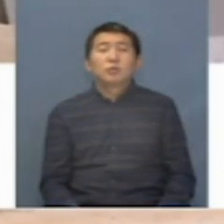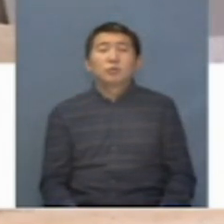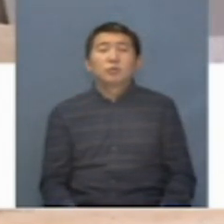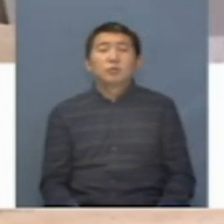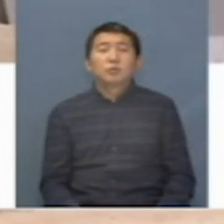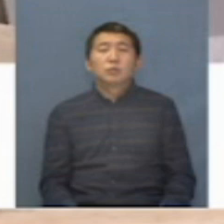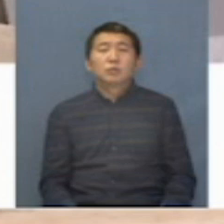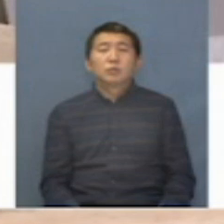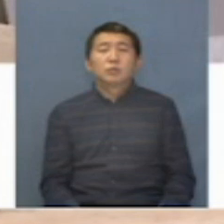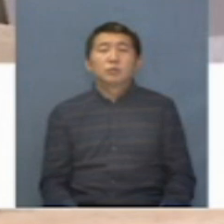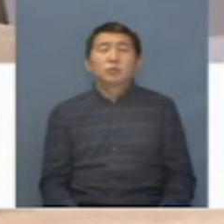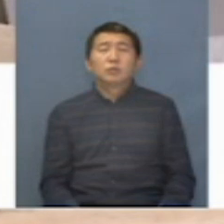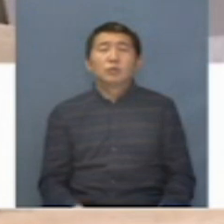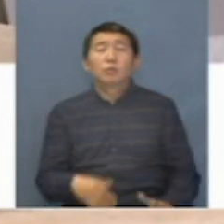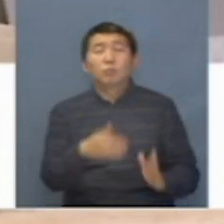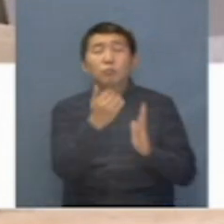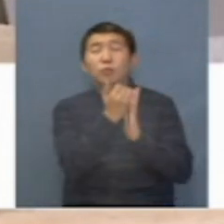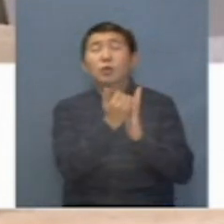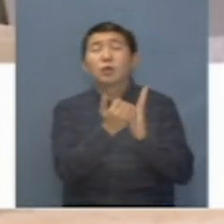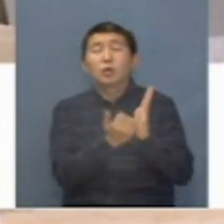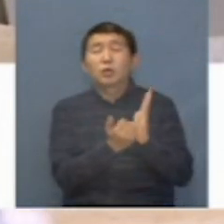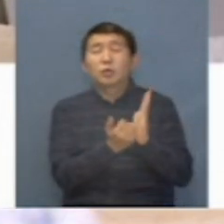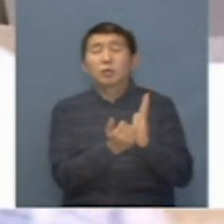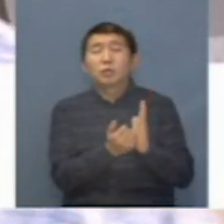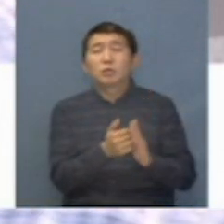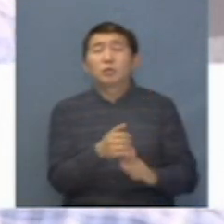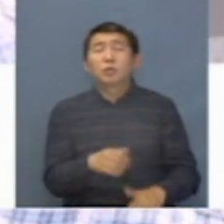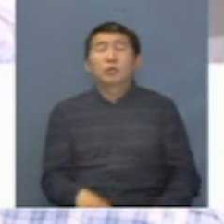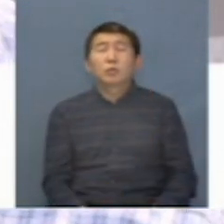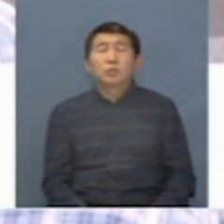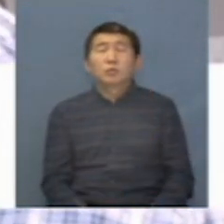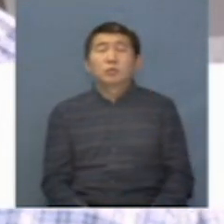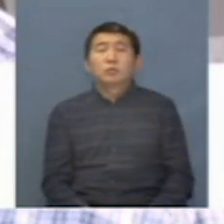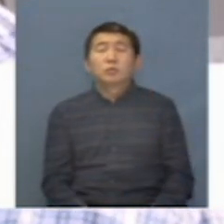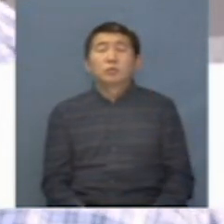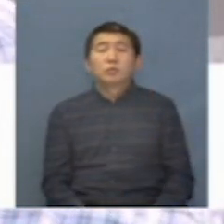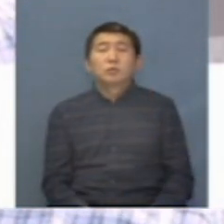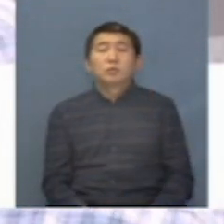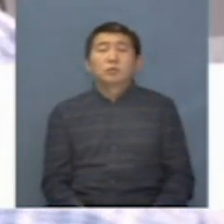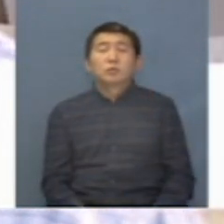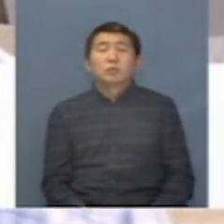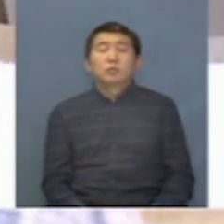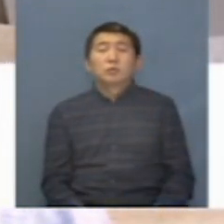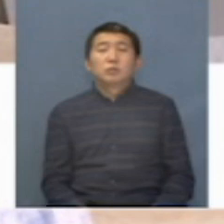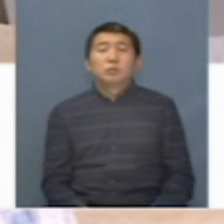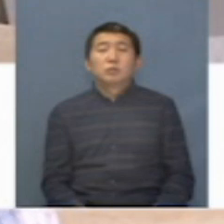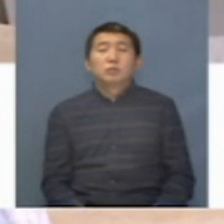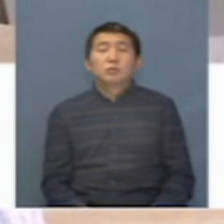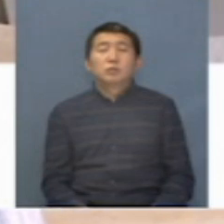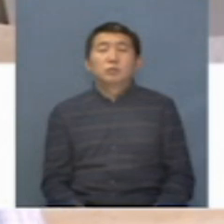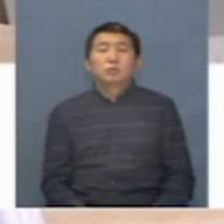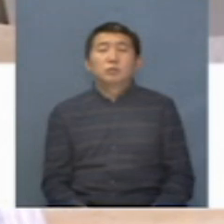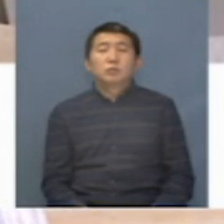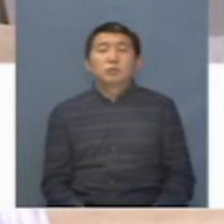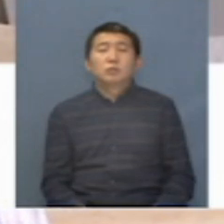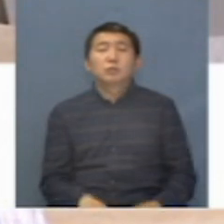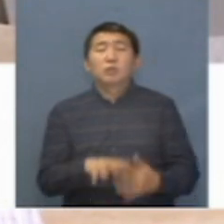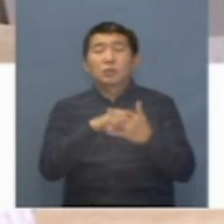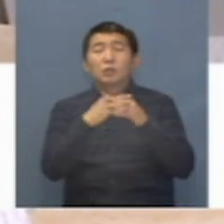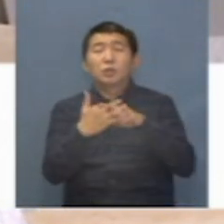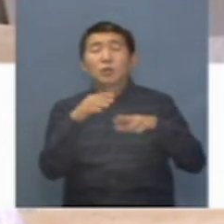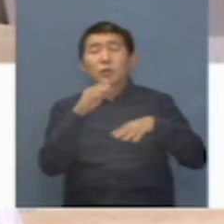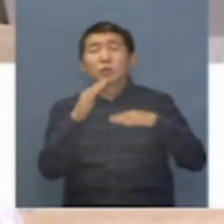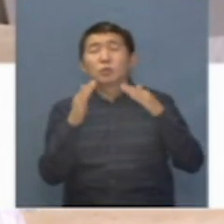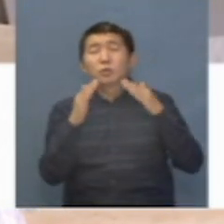үйлерінің сол программа бойынша облыс әкімінің бастауымен осындай ауылдарға үйлер салынып жатыр. Енді сол қуаныш бізге